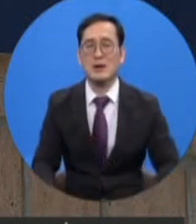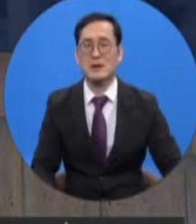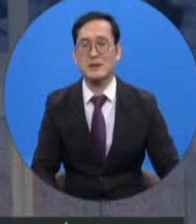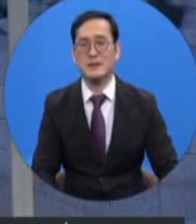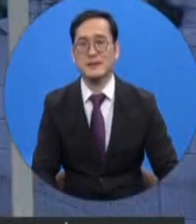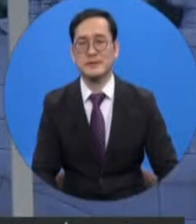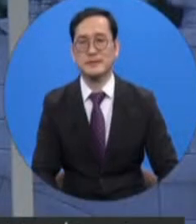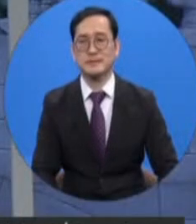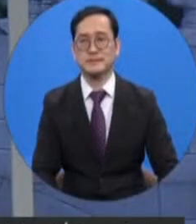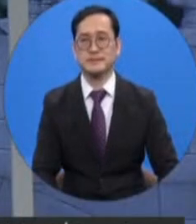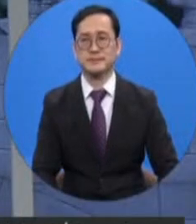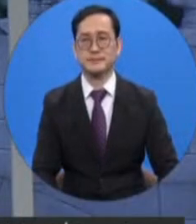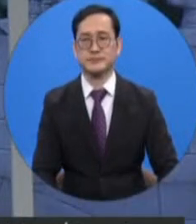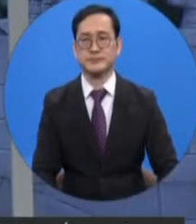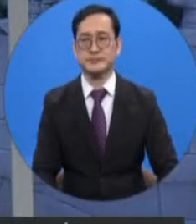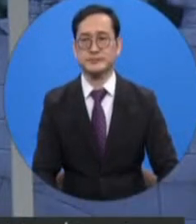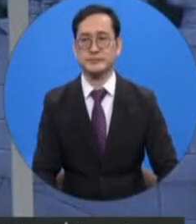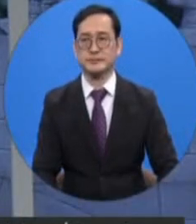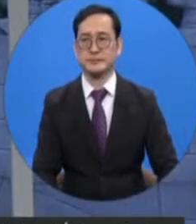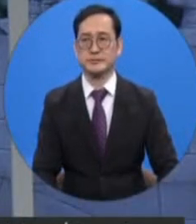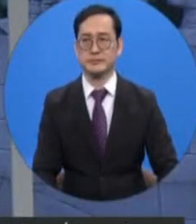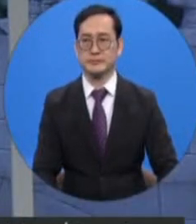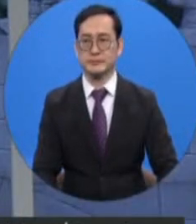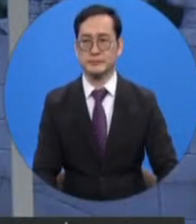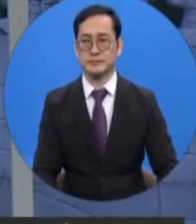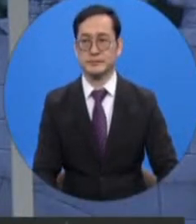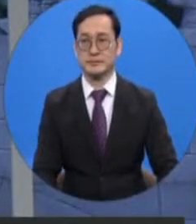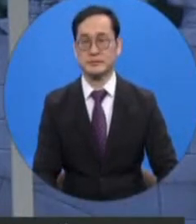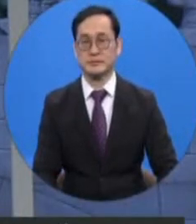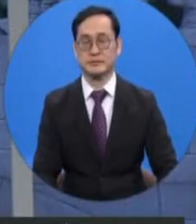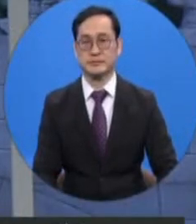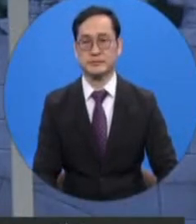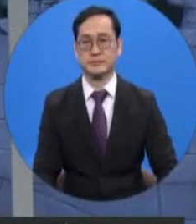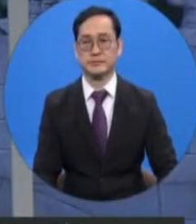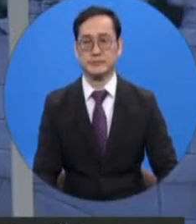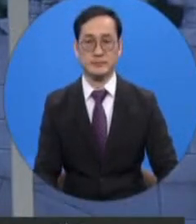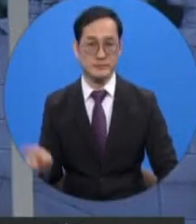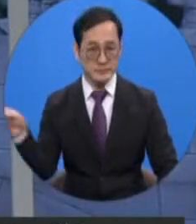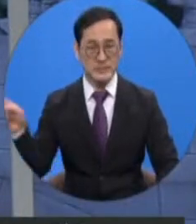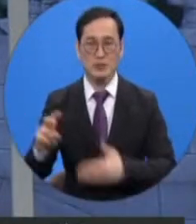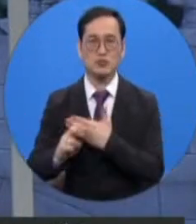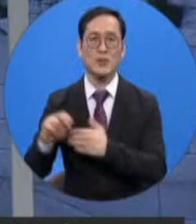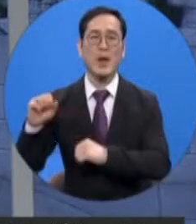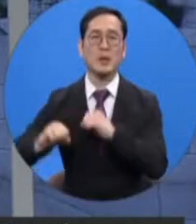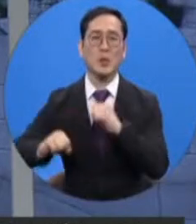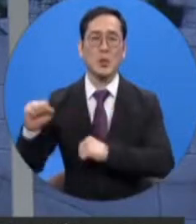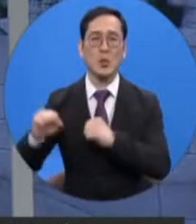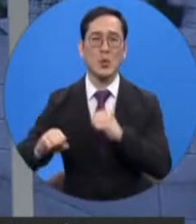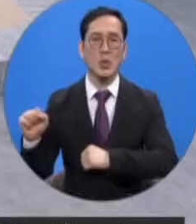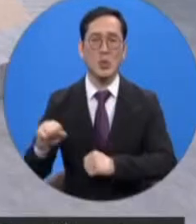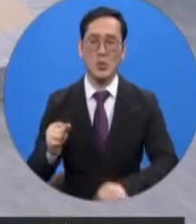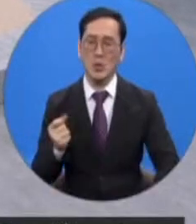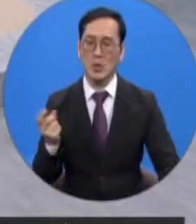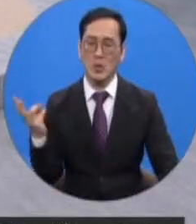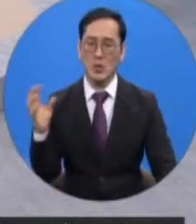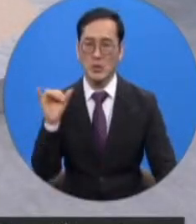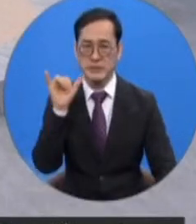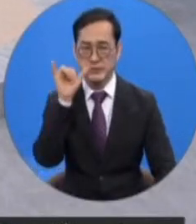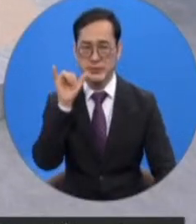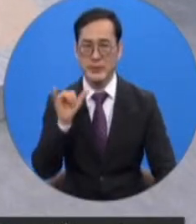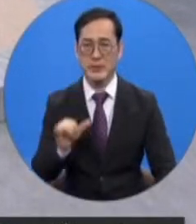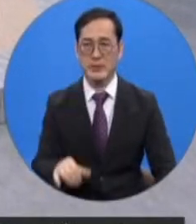정익준 변호사님, 네. 이게 뭐 쓱 봐도 몇 가지 절차적 위법성 논란이 후루룩 제 머릿속에 생각나는데